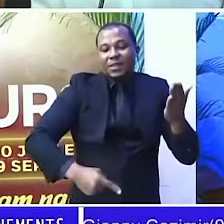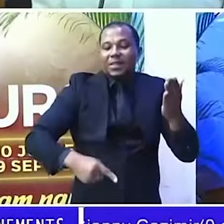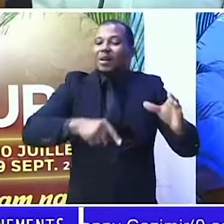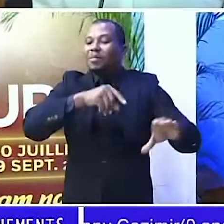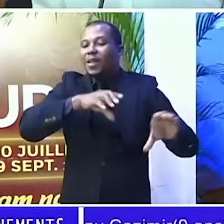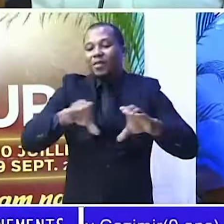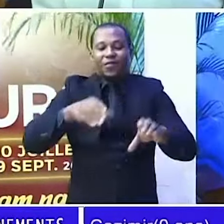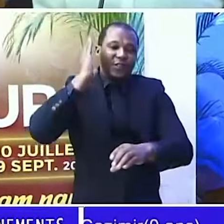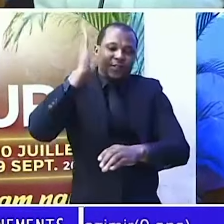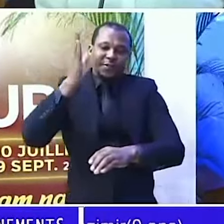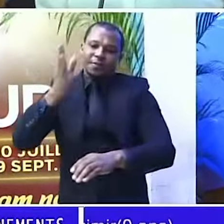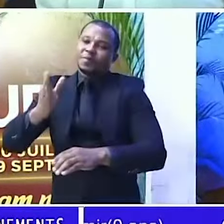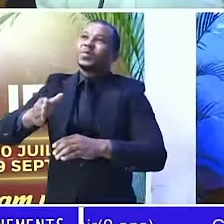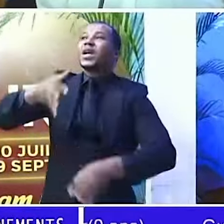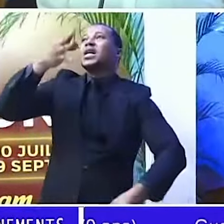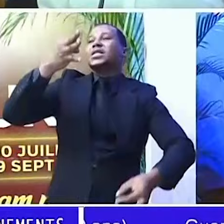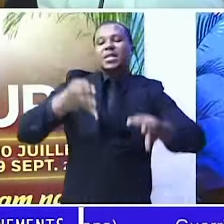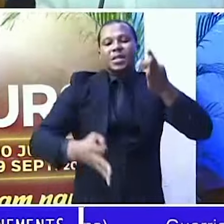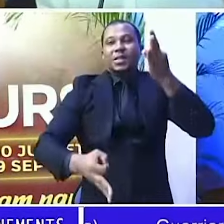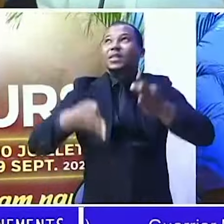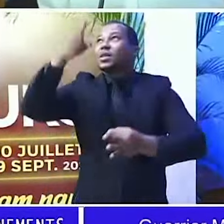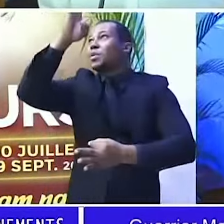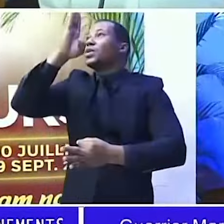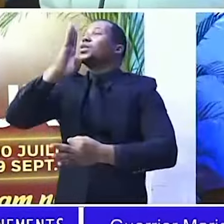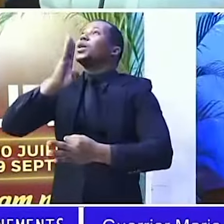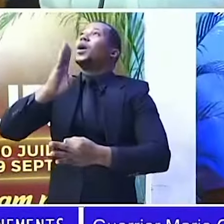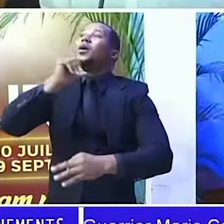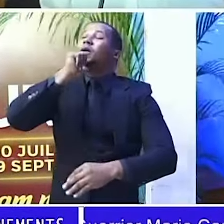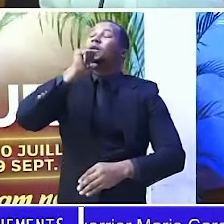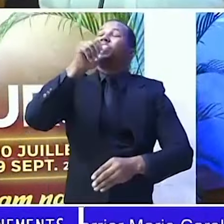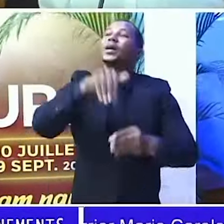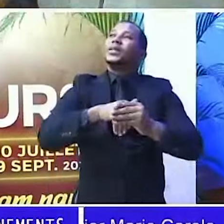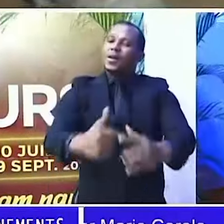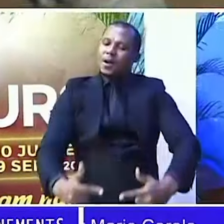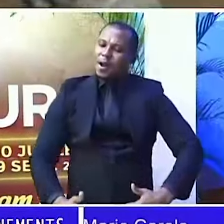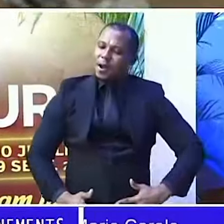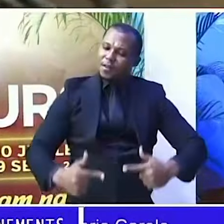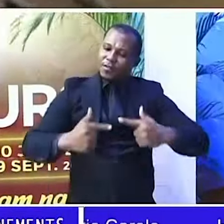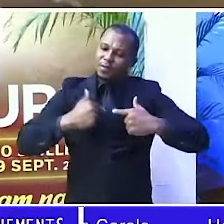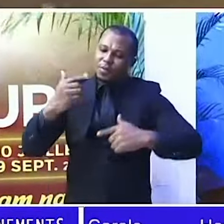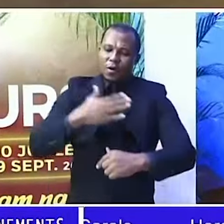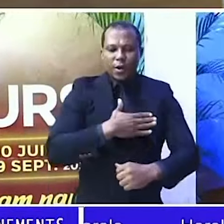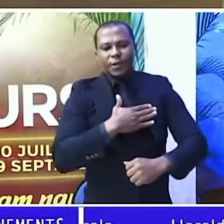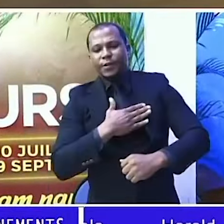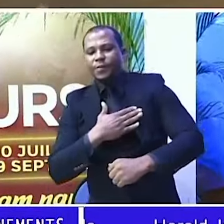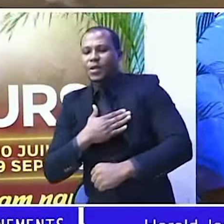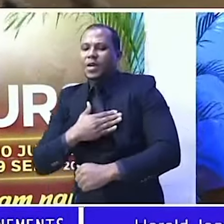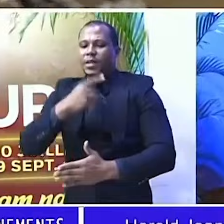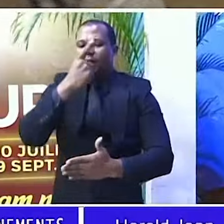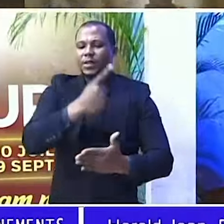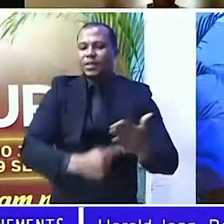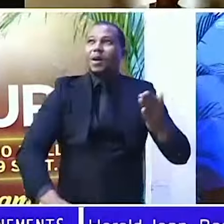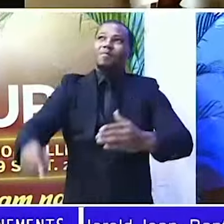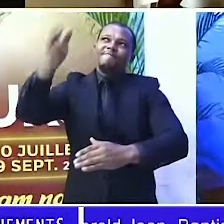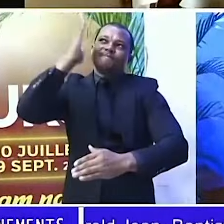ça m'a fait? Si bon Dieu, si bon Dieu pas dans la vie moi. Qui